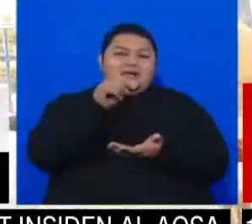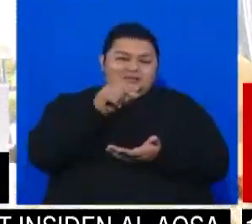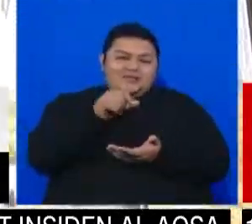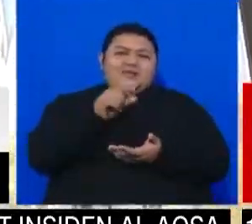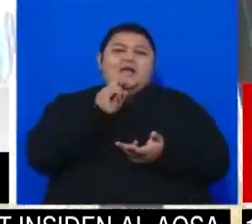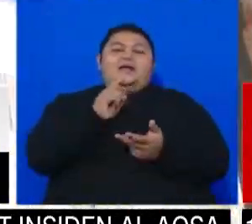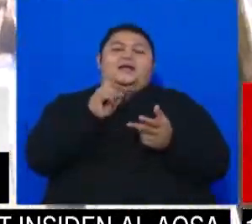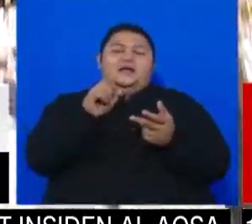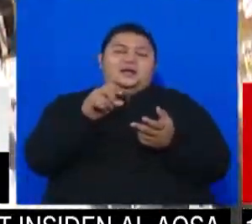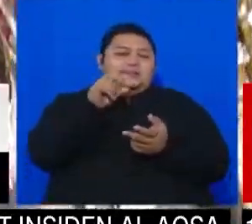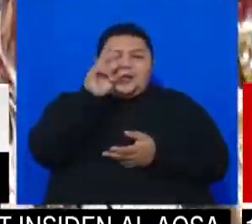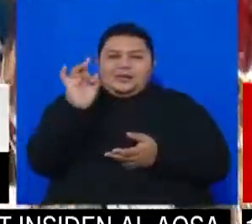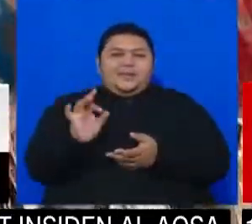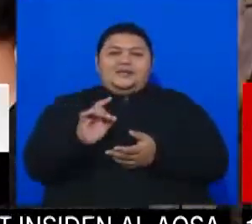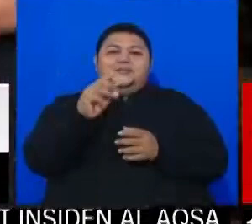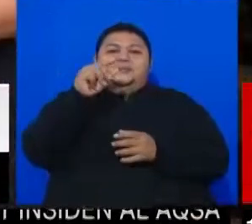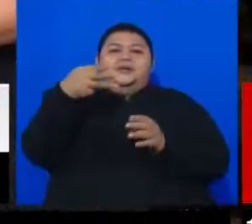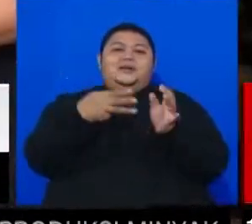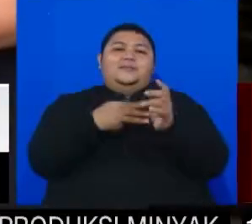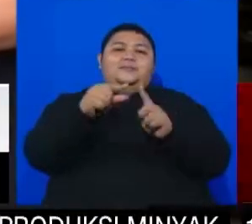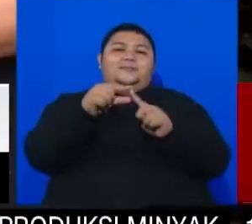akan dijadikan bumbu masakan.